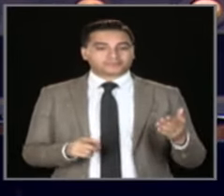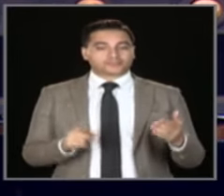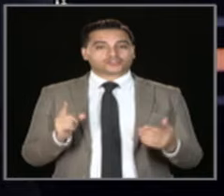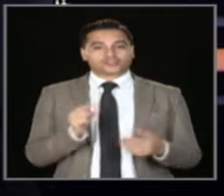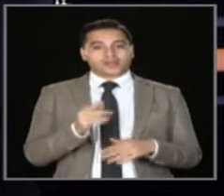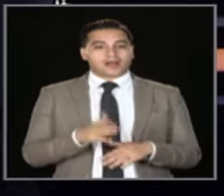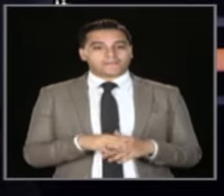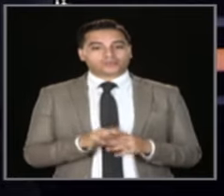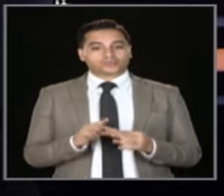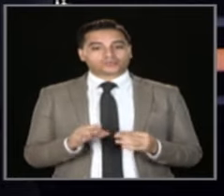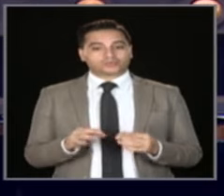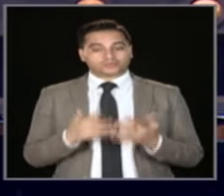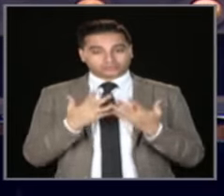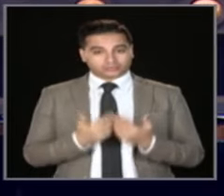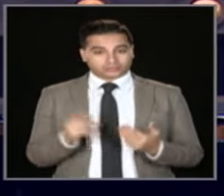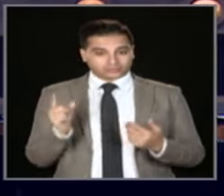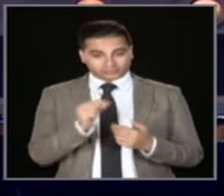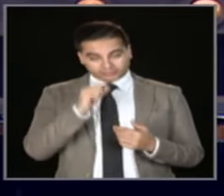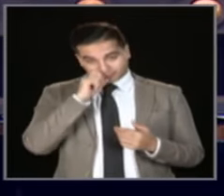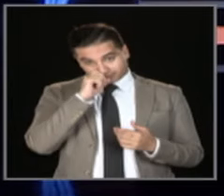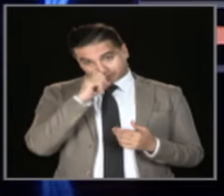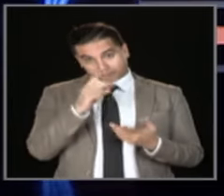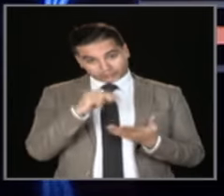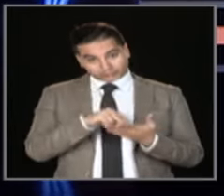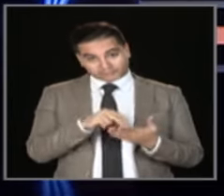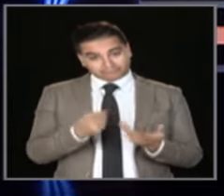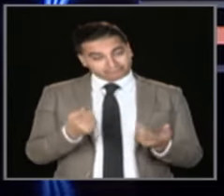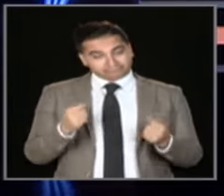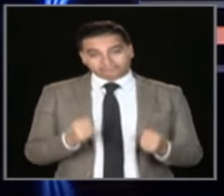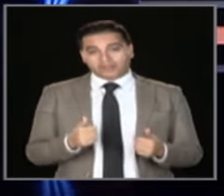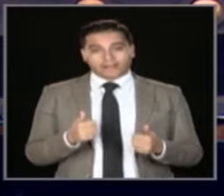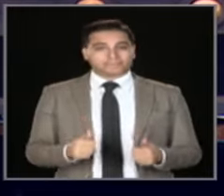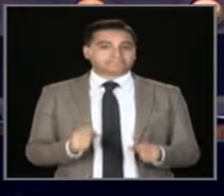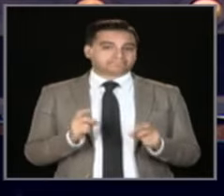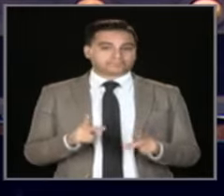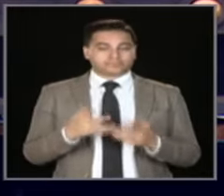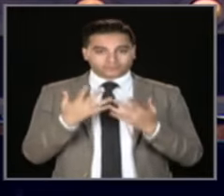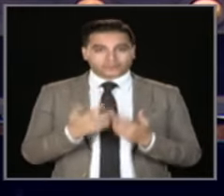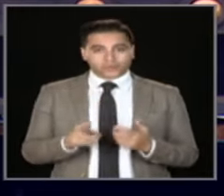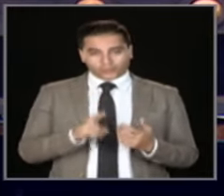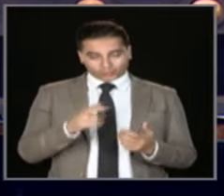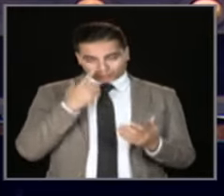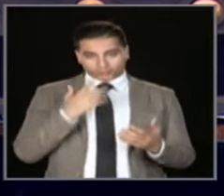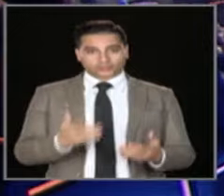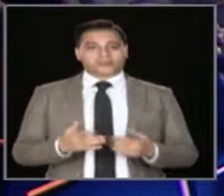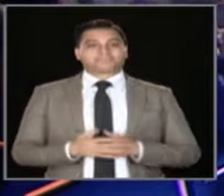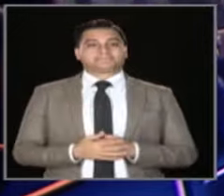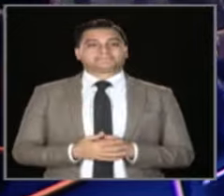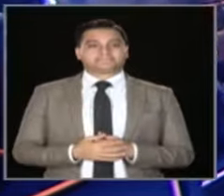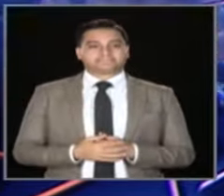تحبوا تسألوا فيه؟ قدرات ذهنية. قدرات ذهنية 20 نقطة؟ 20. قدرات ذهنية. والسؤال